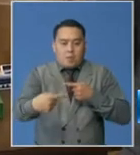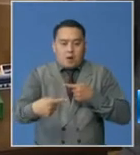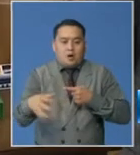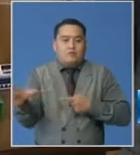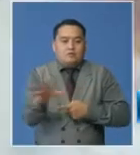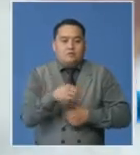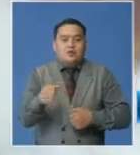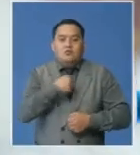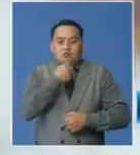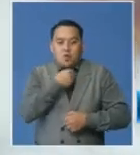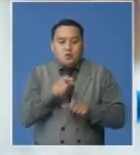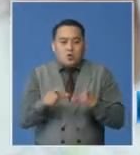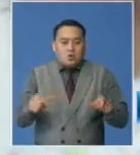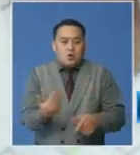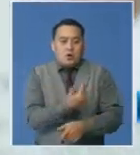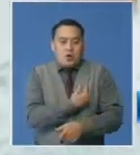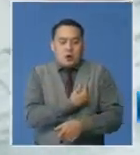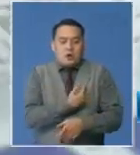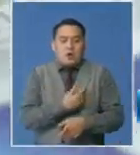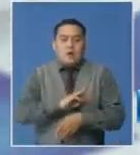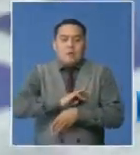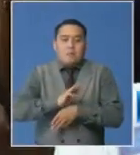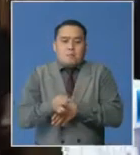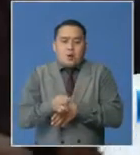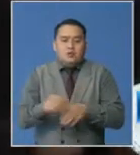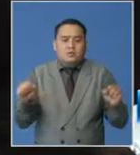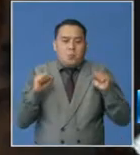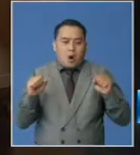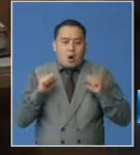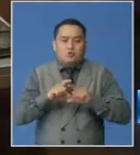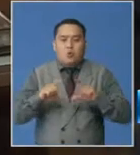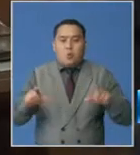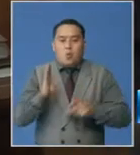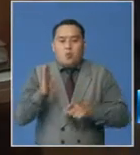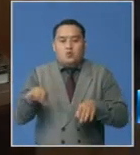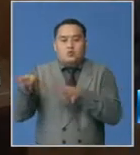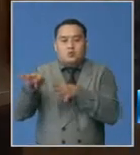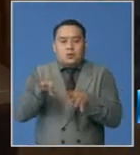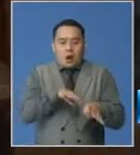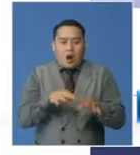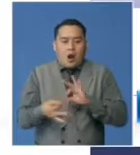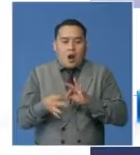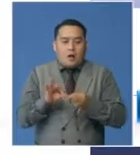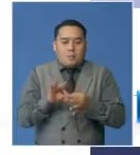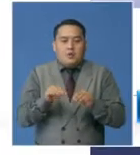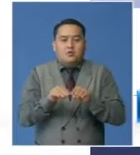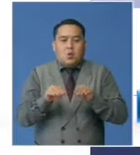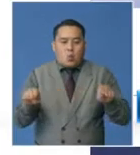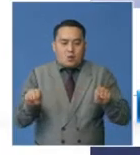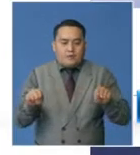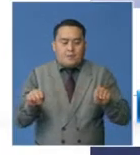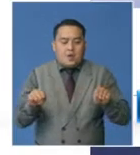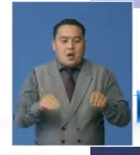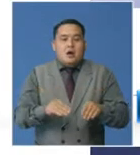люди захотят. Оснащенность и материально-техническая база спортивного комплекса будут соответствовать олимпийским стандартам.